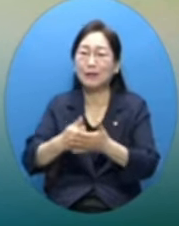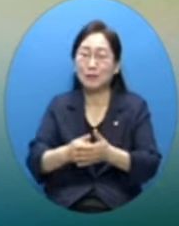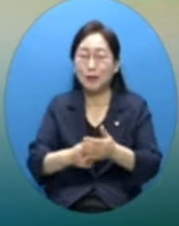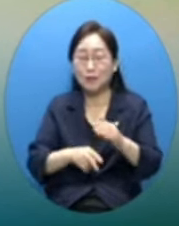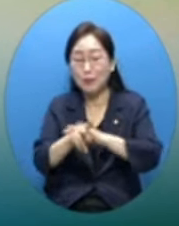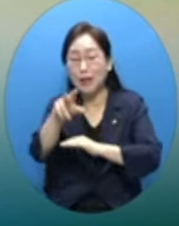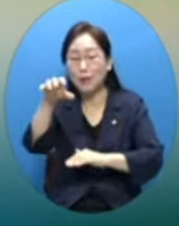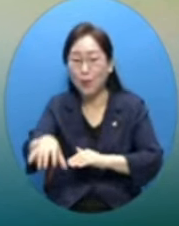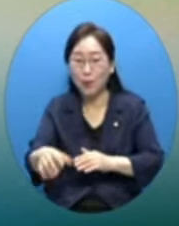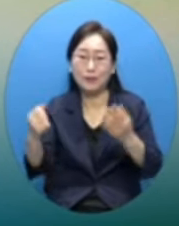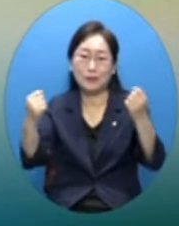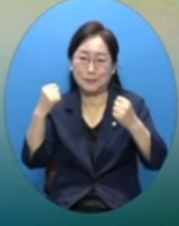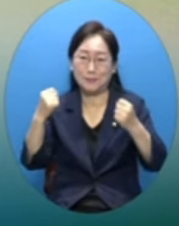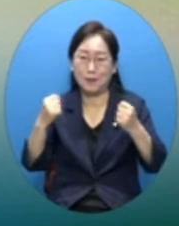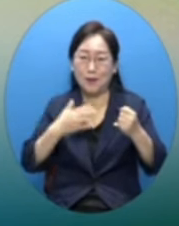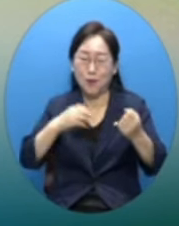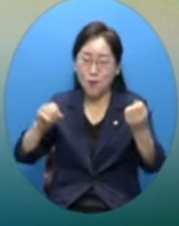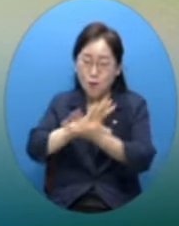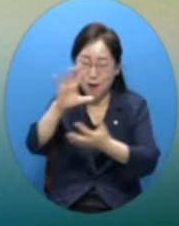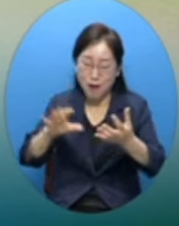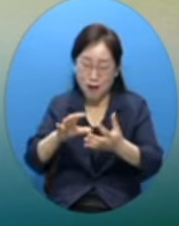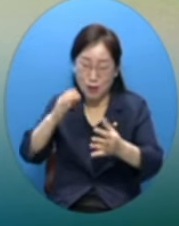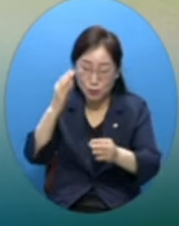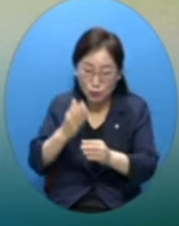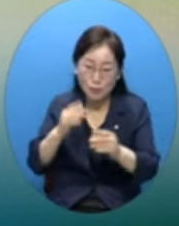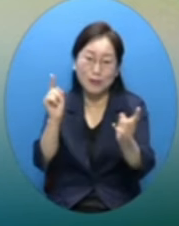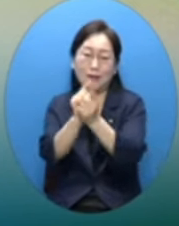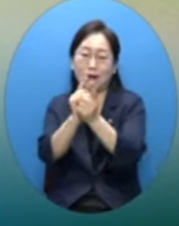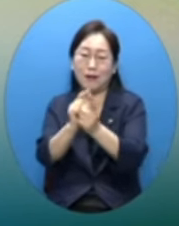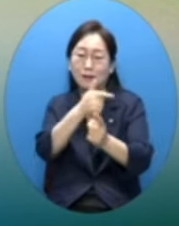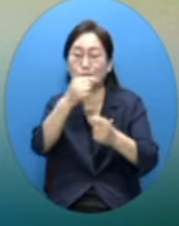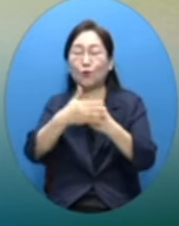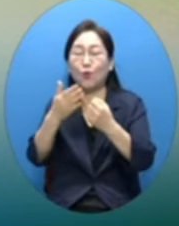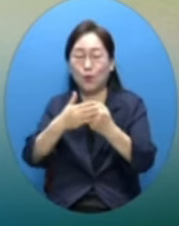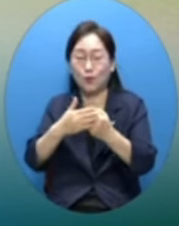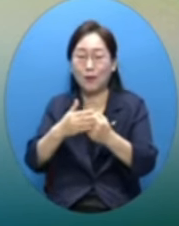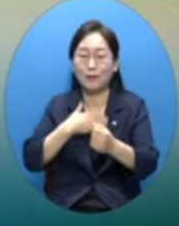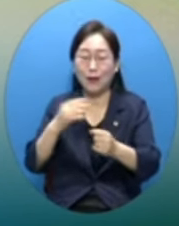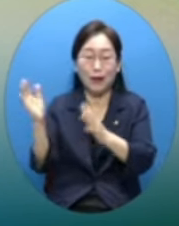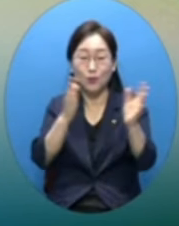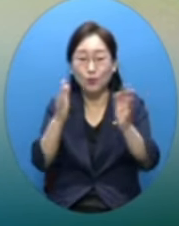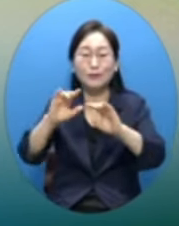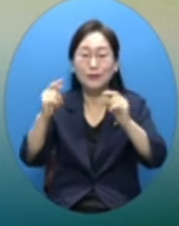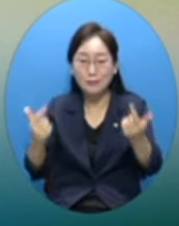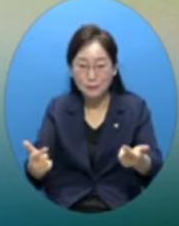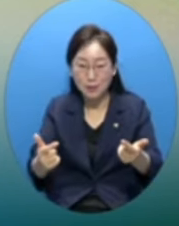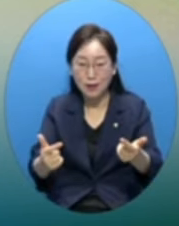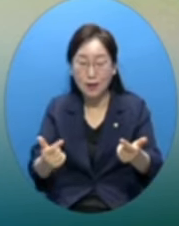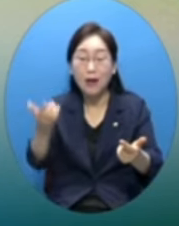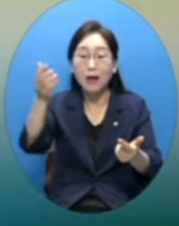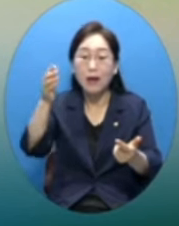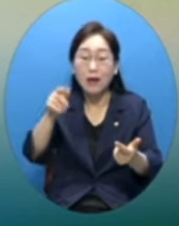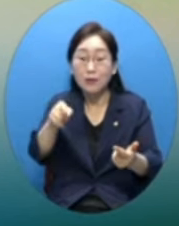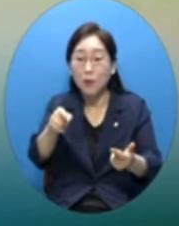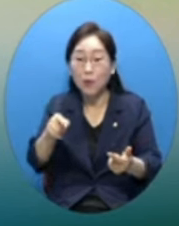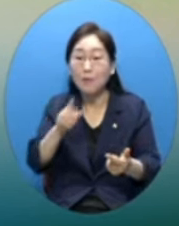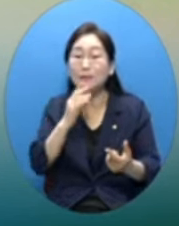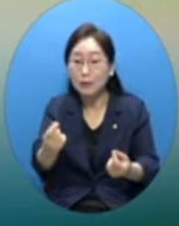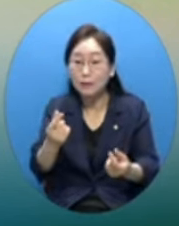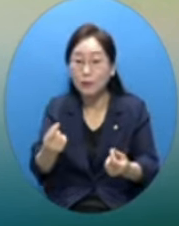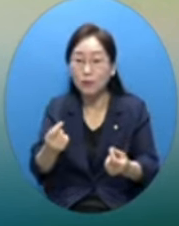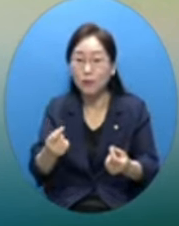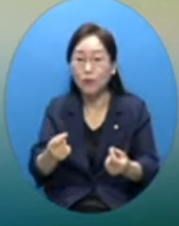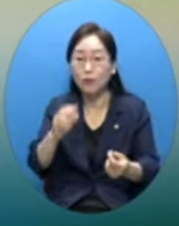요 힘이시니 환난 중에 만날 큰 도움이시라 그러므로 요동치 않습니다라고 그데 성령께서